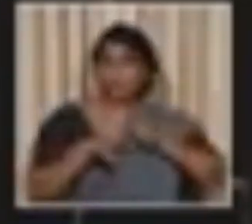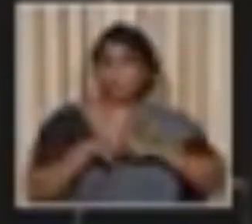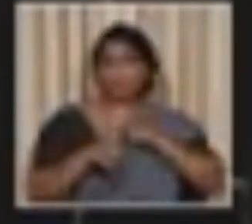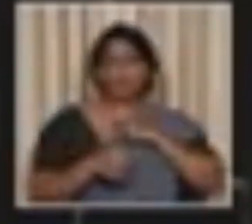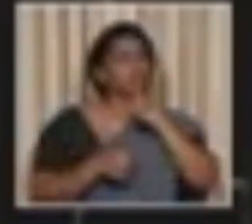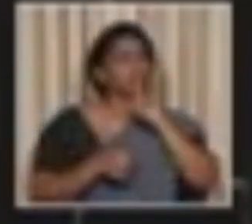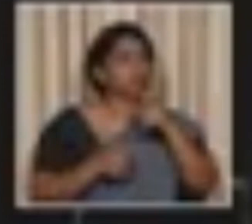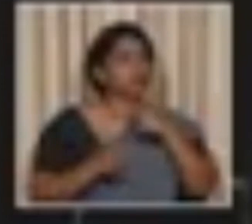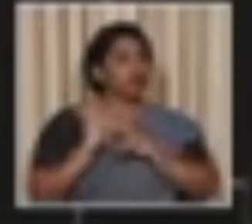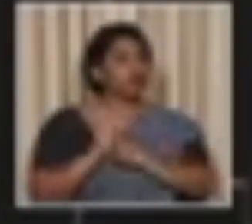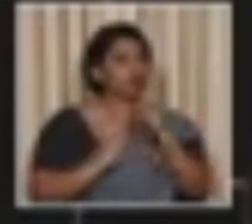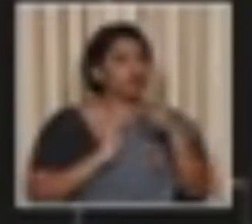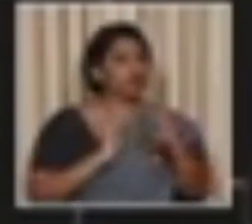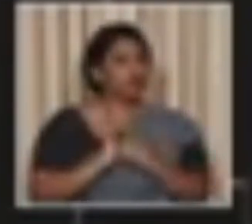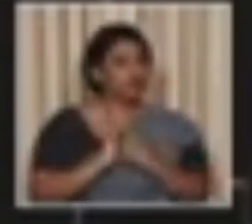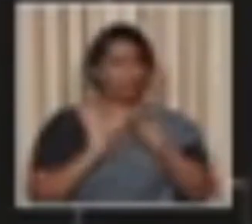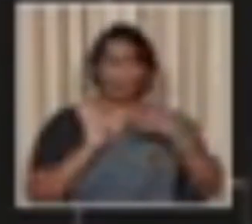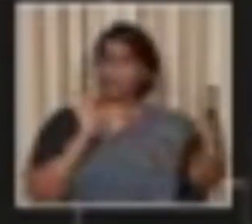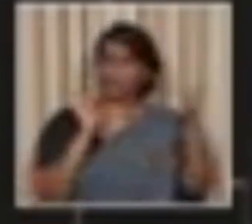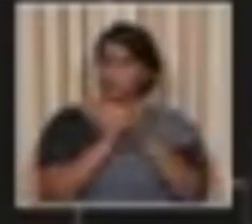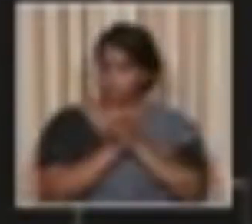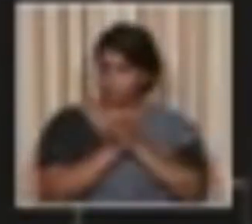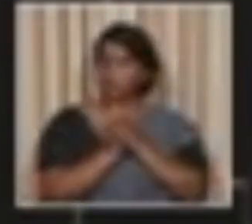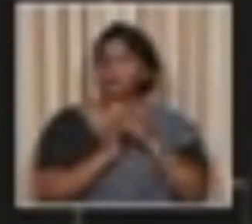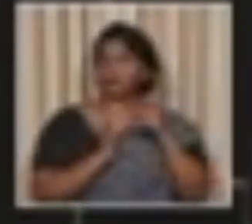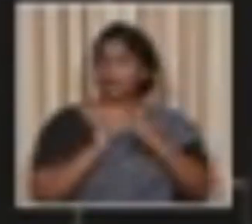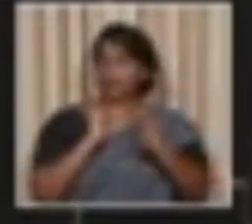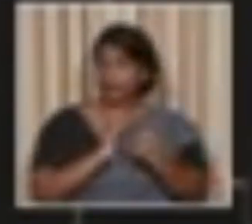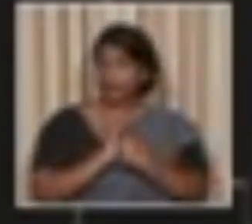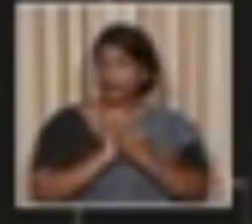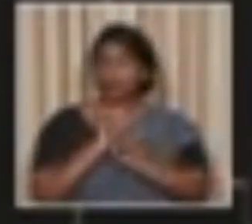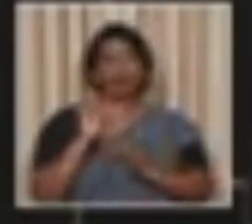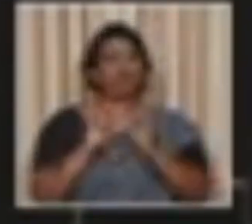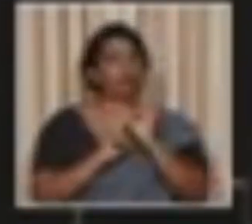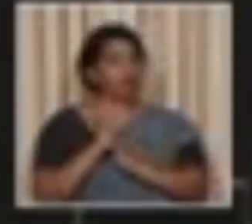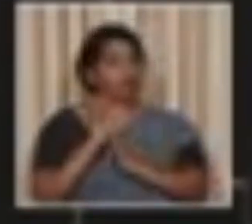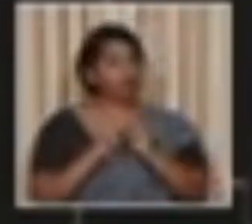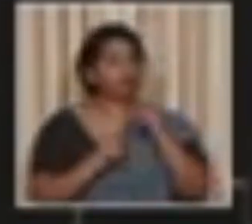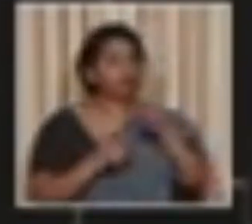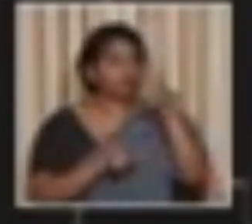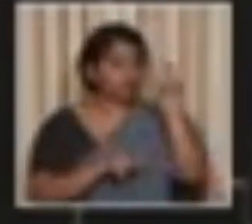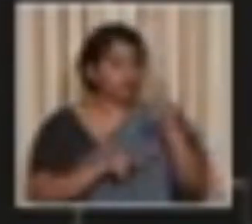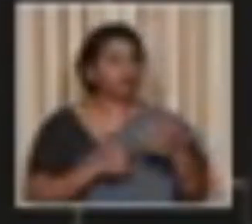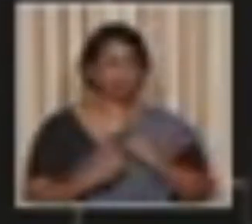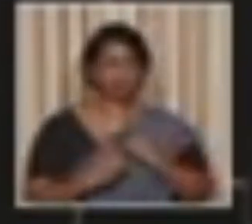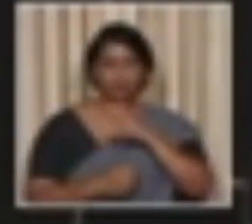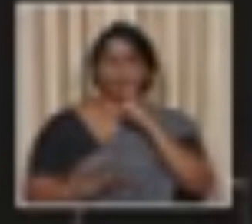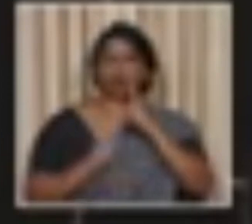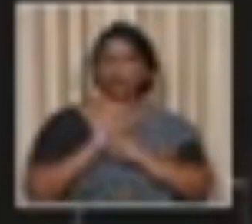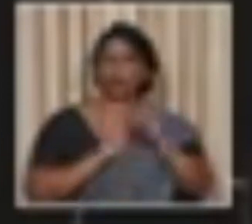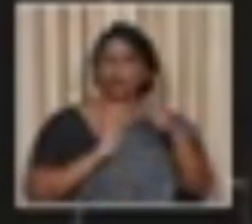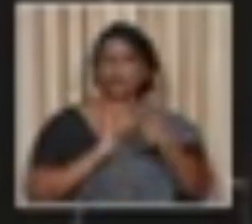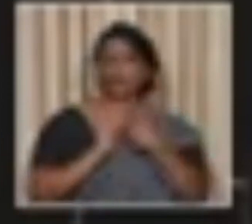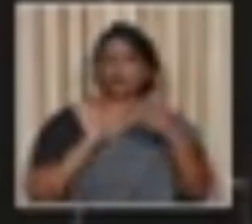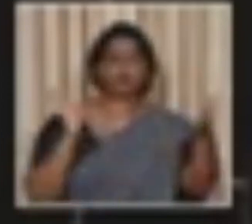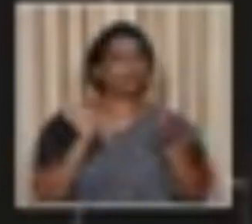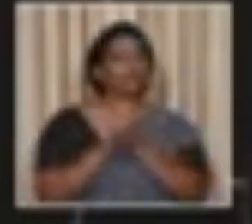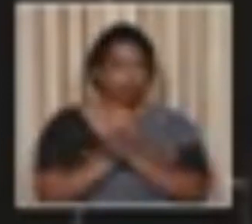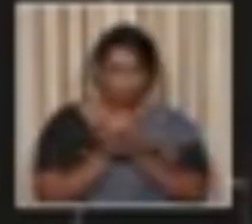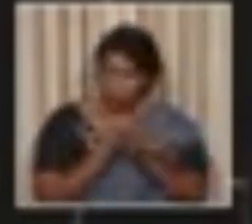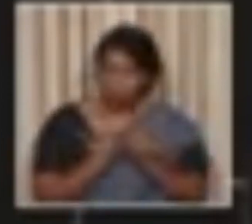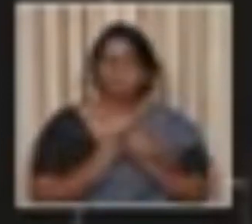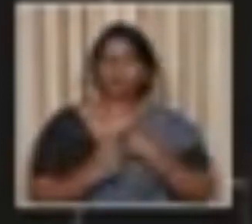வடக்கு கிழக்கு இணைப்பு தொடர்பாக கிழக்கின் பாராளுமன்ற உறுப்பு பிரதிநிதியாக நான் சொல்கிறேன், வடக்கு கிழக்கு இணைப்பு பேசப்பட வேண்டும். அந்த இணைப்புக்கு